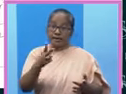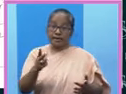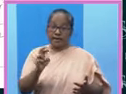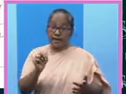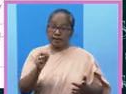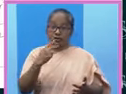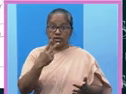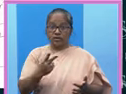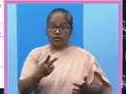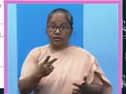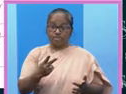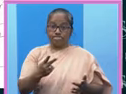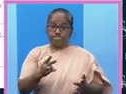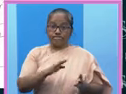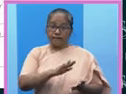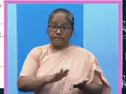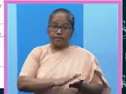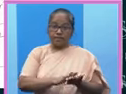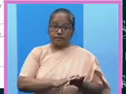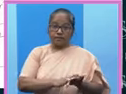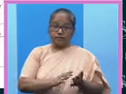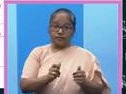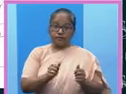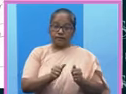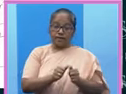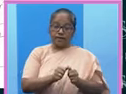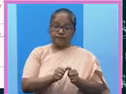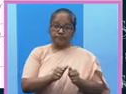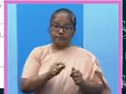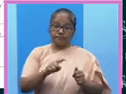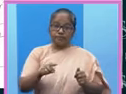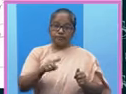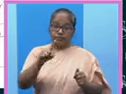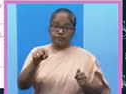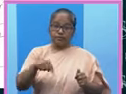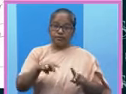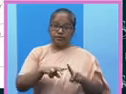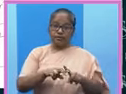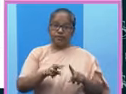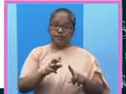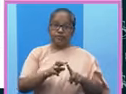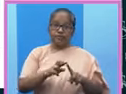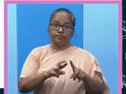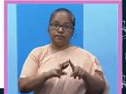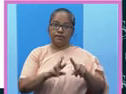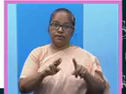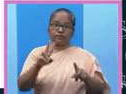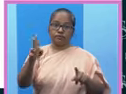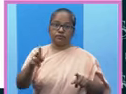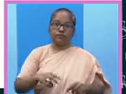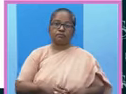எனில் வட்டக்கோண பகுதியின் பரப்பளவு a = 1/n இன்ட்டு பை ஆர் ஸ்கொயர். இப்போ